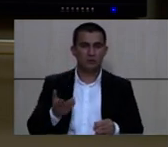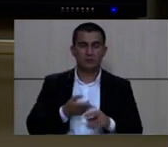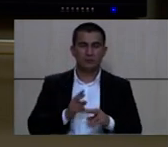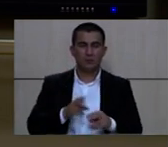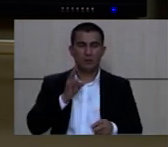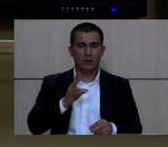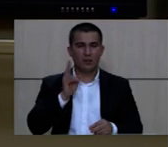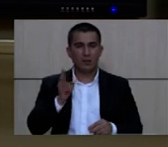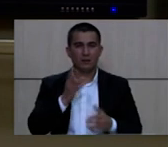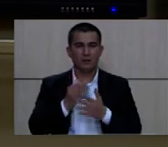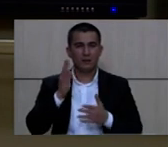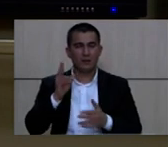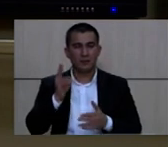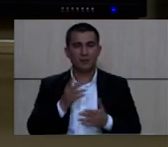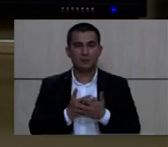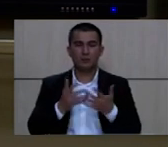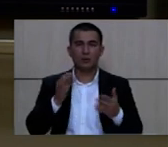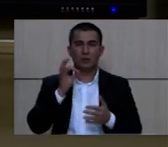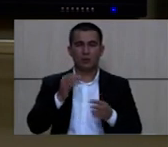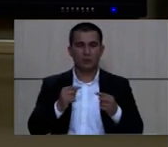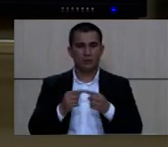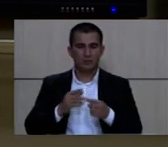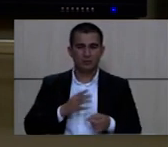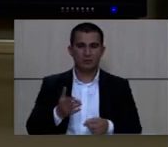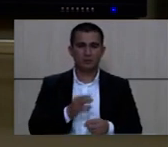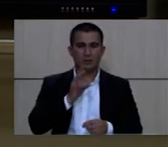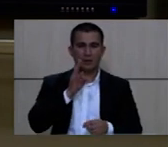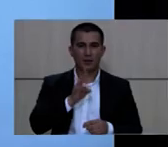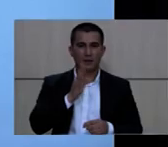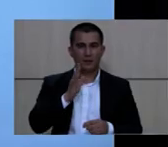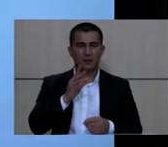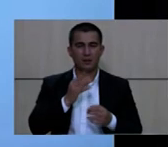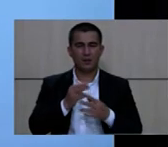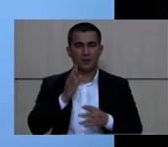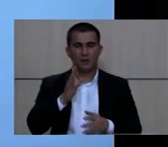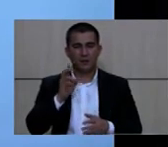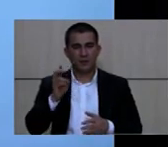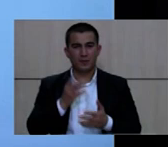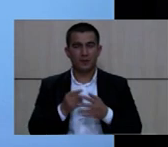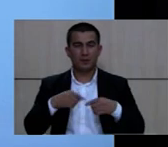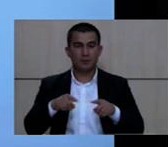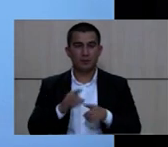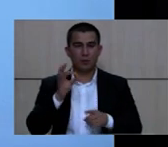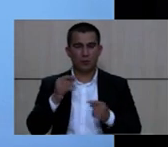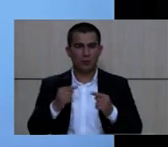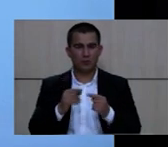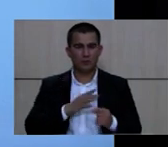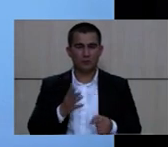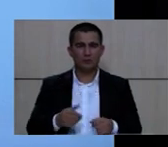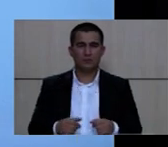va VQ ni 0 ga tenglashtirib olamiz. MB va VB shtrihlarini ham 0 ga tenglashtirib